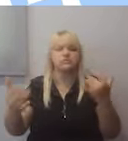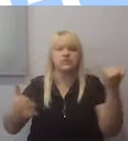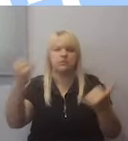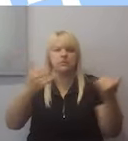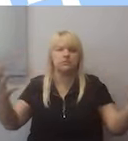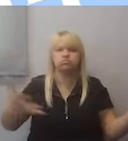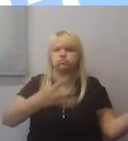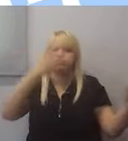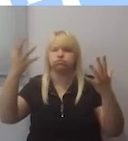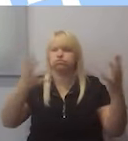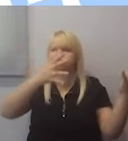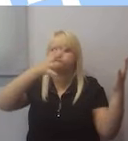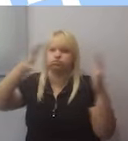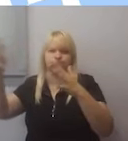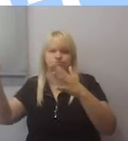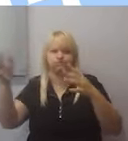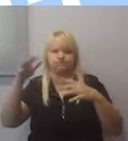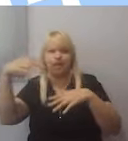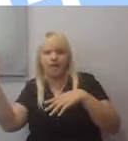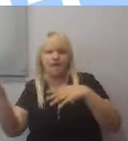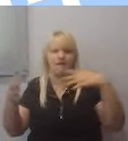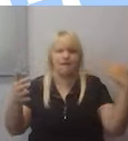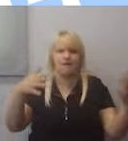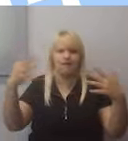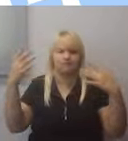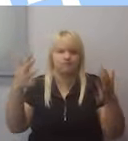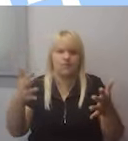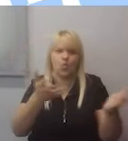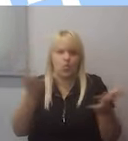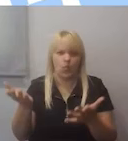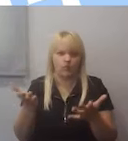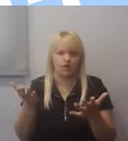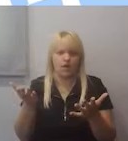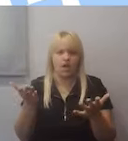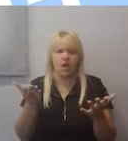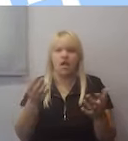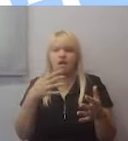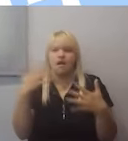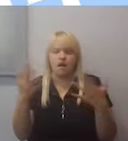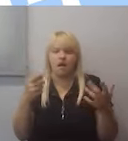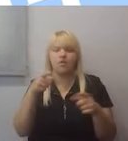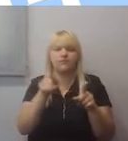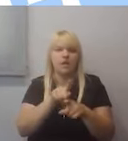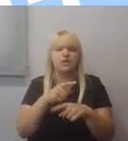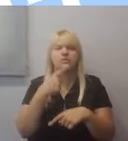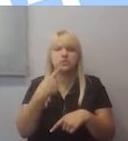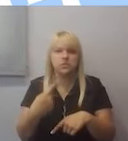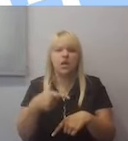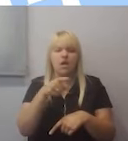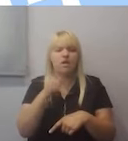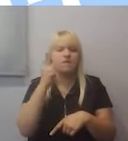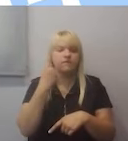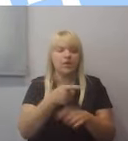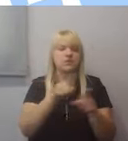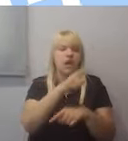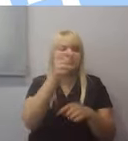vai radioaktīvo visu zieķi ja nu tātad tas arī ir stāsts kad jā viens ir jā nu tur uzgāja gaisā bet